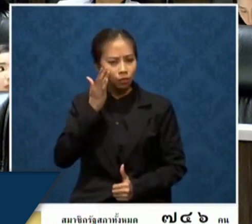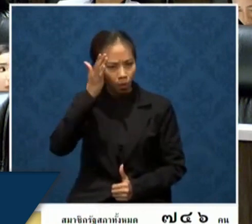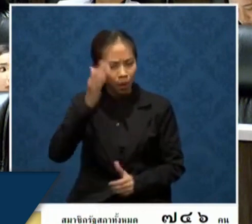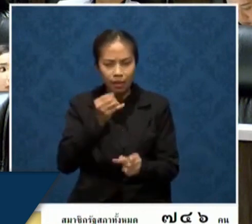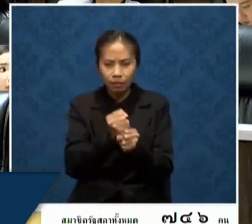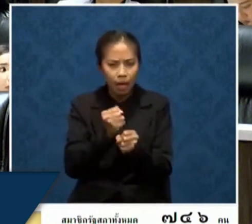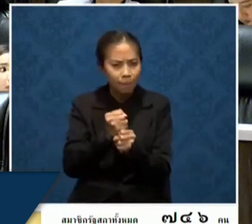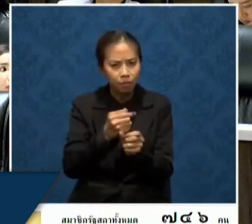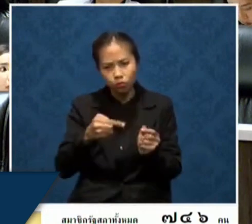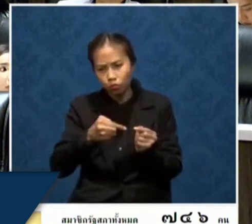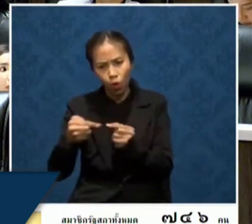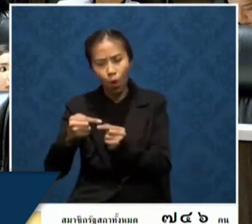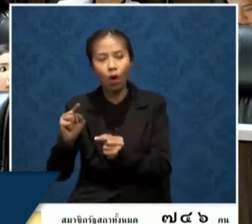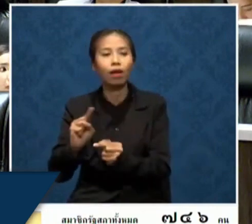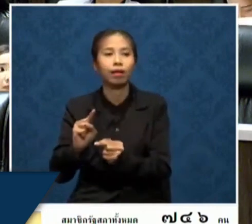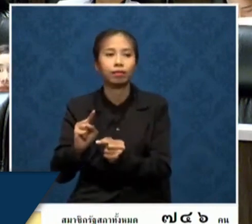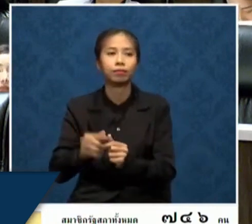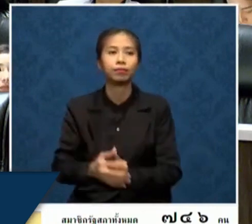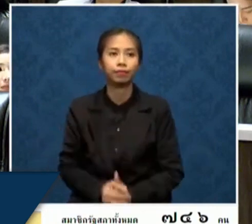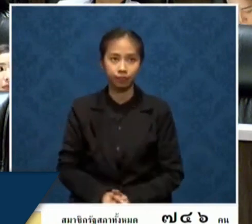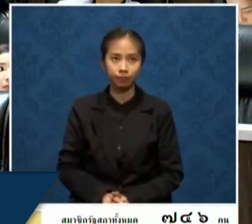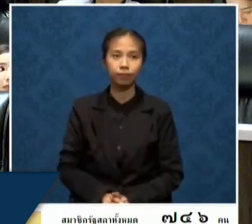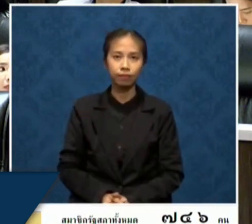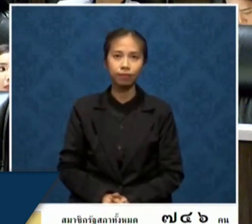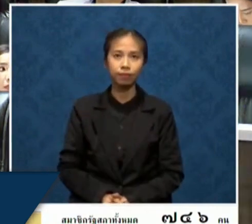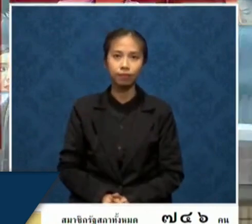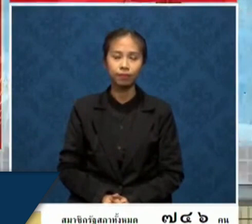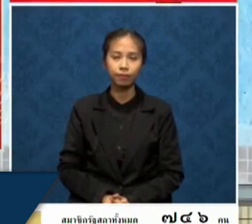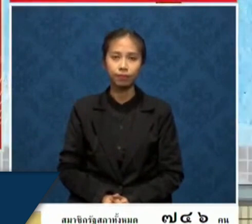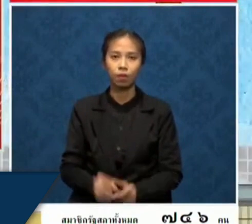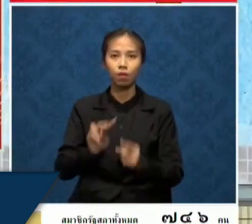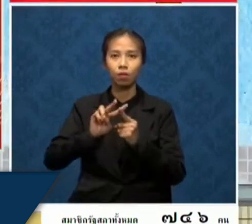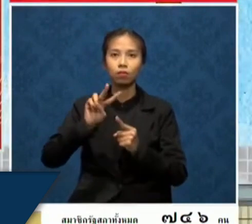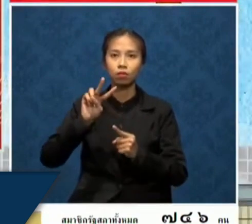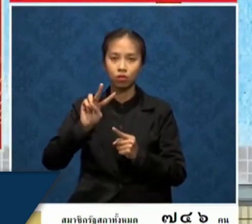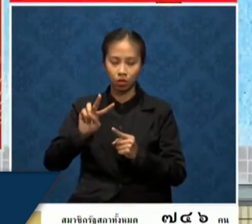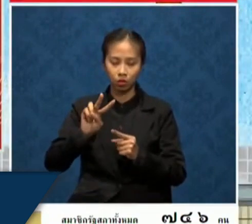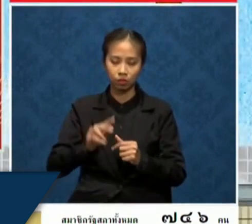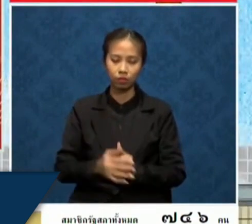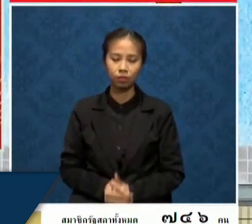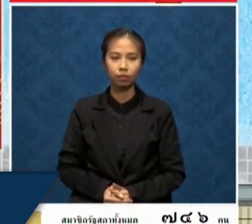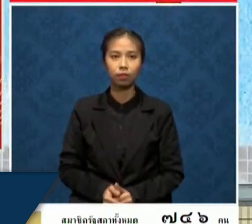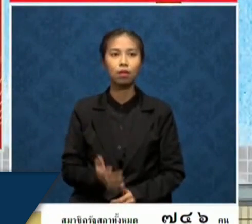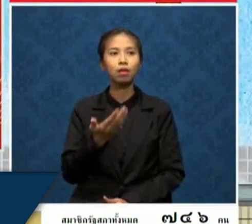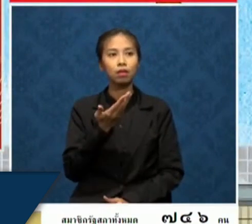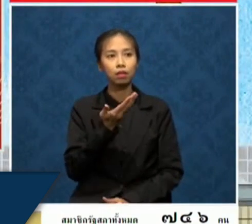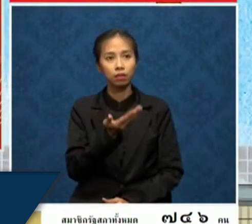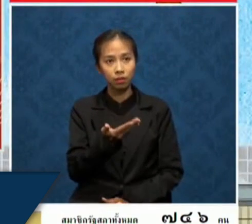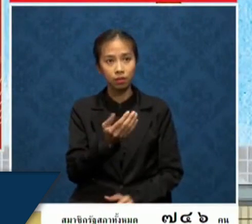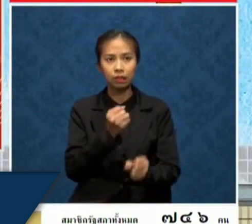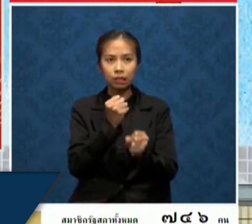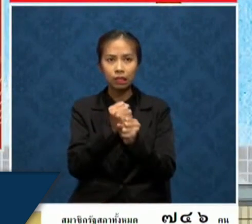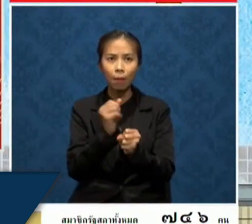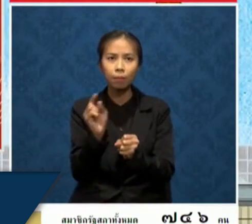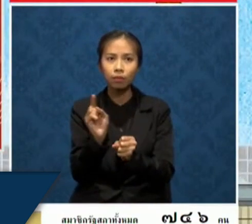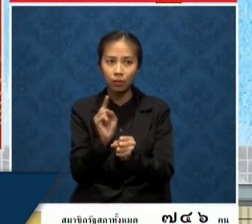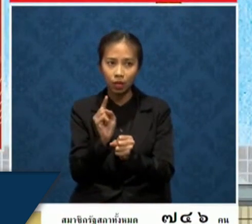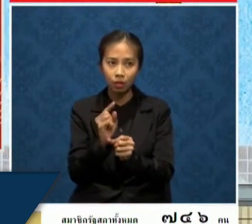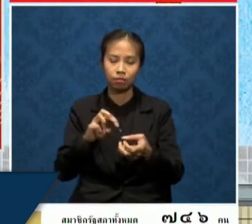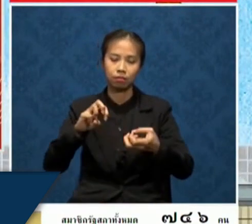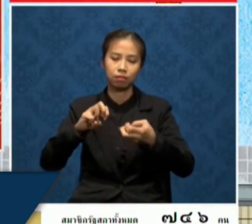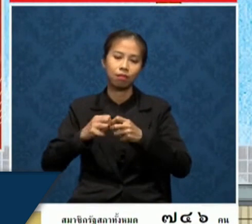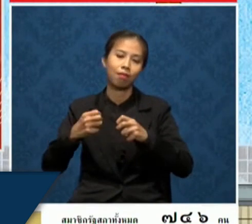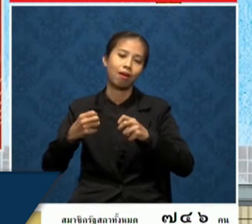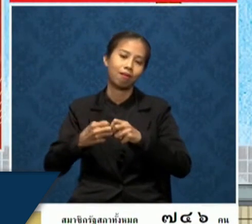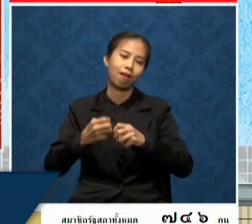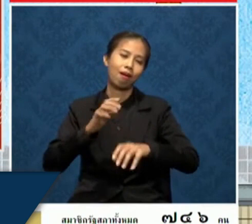ต่อยอดความล้มเหลวหรือไม่ประเด็นที่2ครับท่านประธานท่านกำลังต่อยอดการทำลายและแย่งชิงทรั